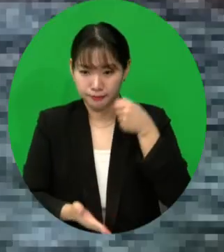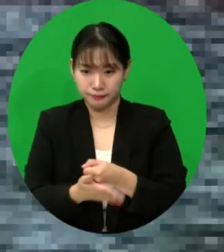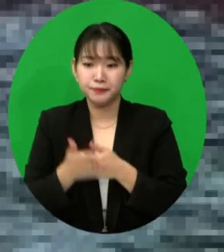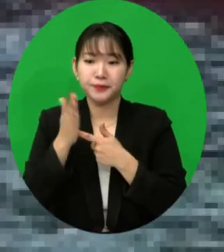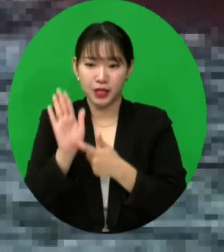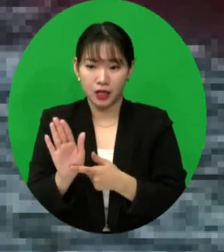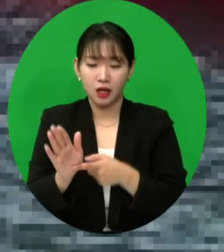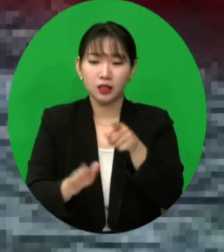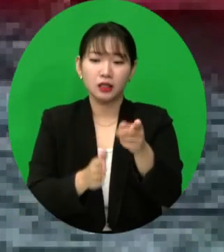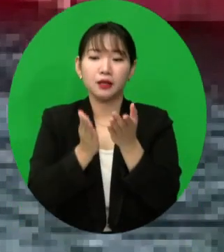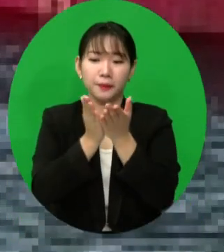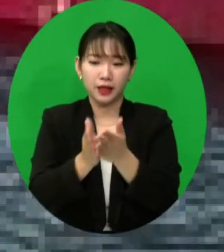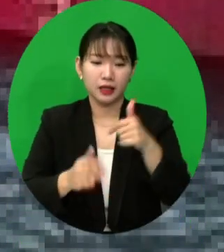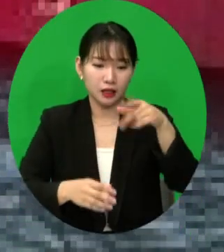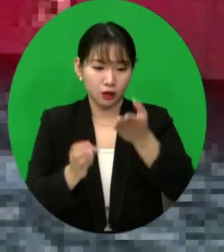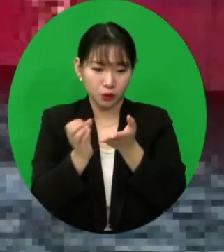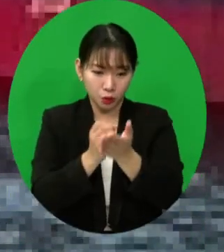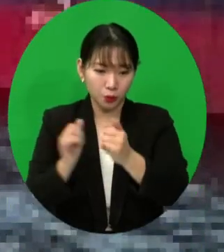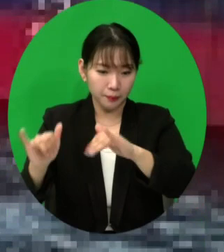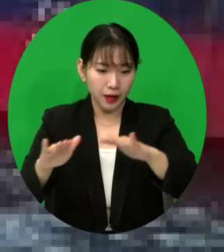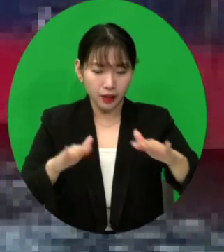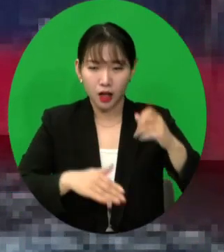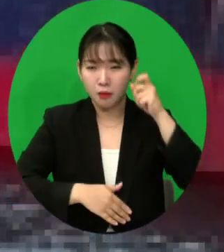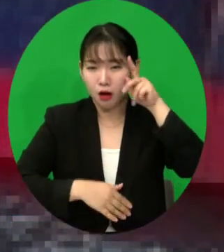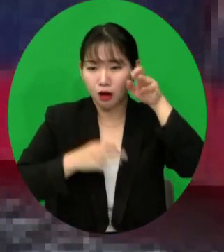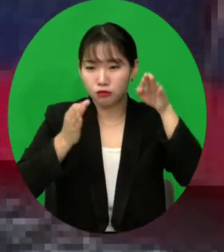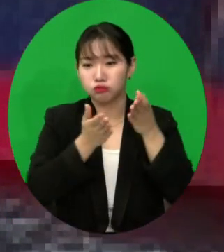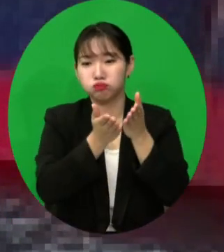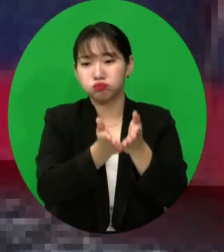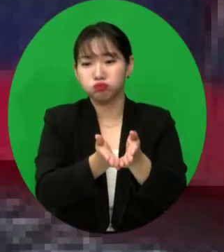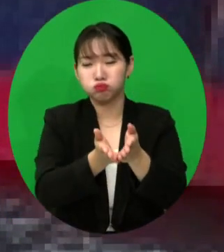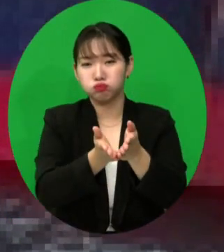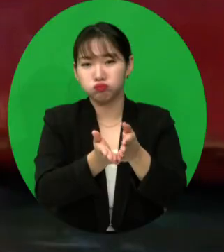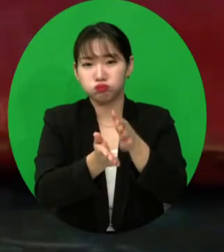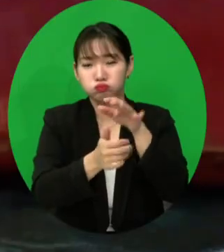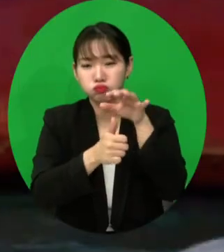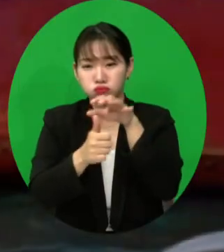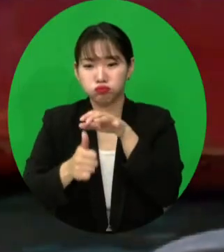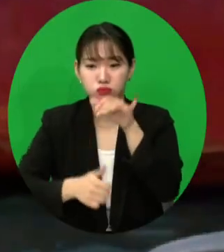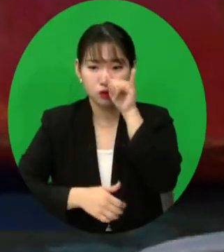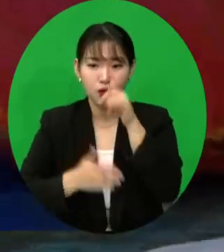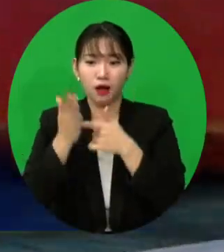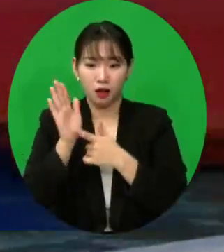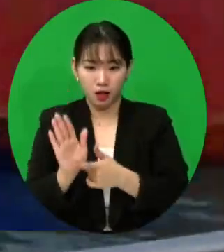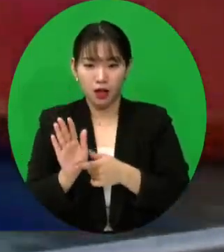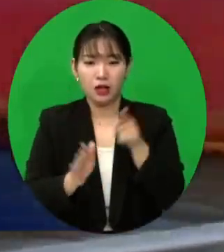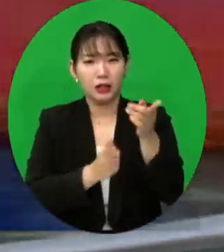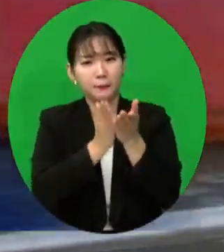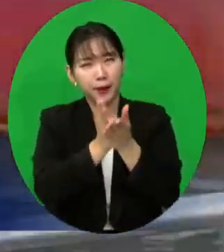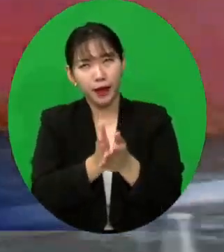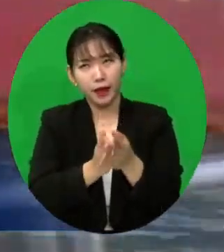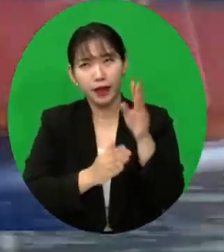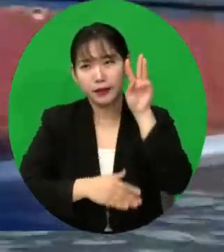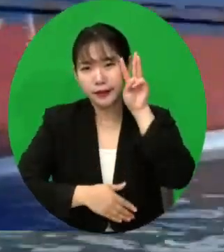화물선은 가거도 인근 해상에 며칠 동안 떠 있었던 것으로 알려졌습니다. 그 배가